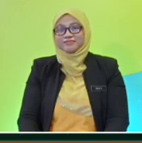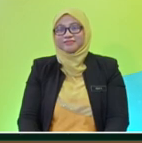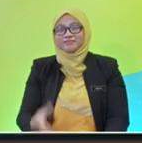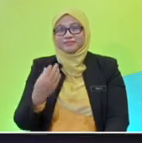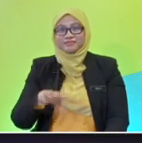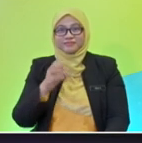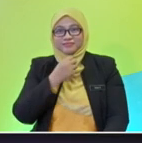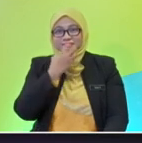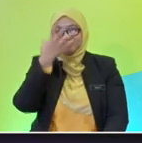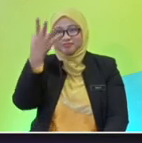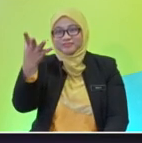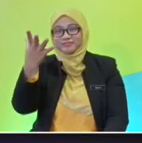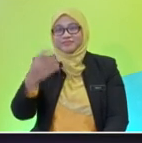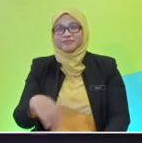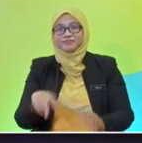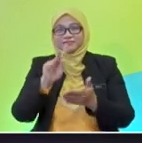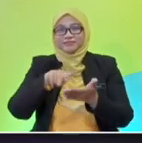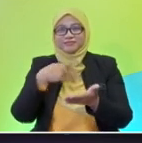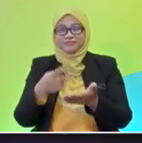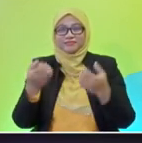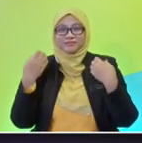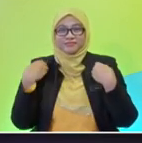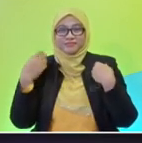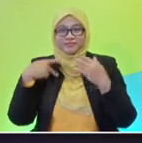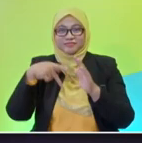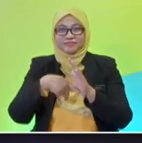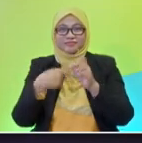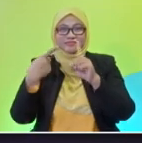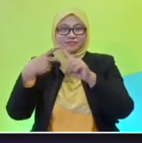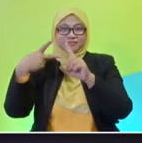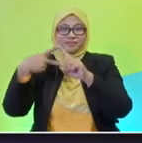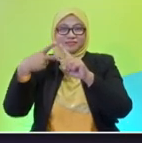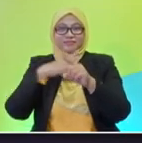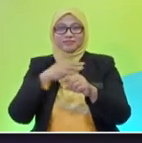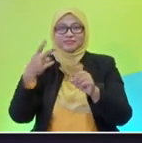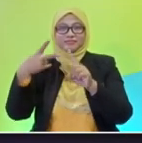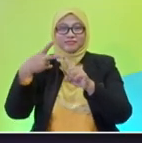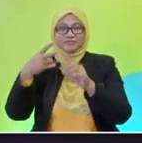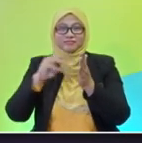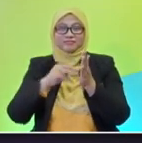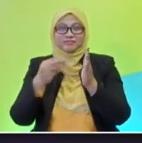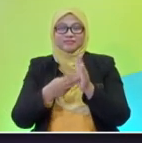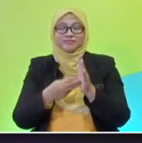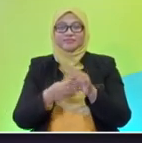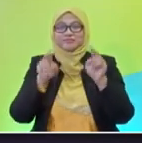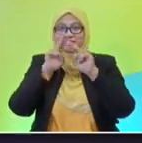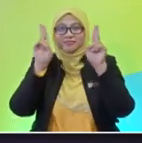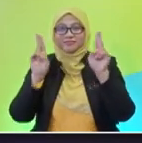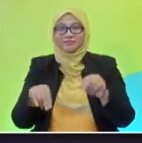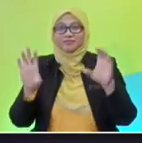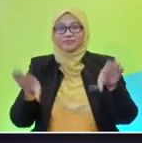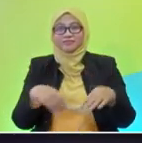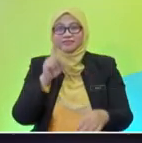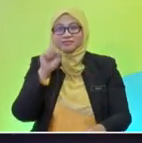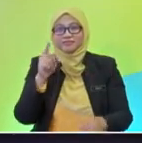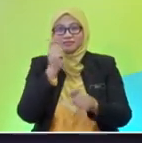tentang pantun mengandungi pembayang dan maksud. Sekarang cikgu nak uji Hanif untuk buat satu tugasan. Apakah tugasan